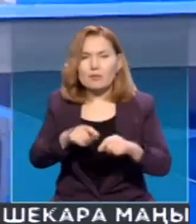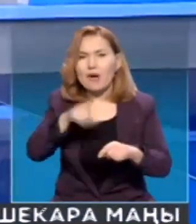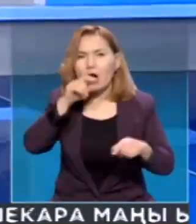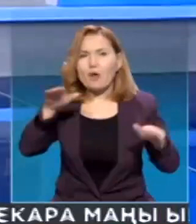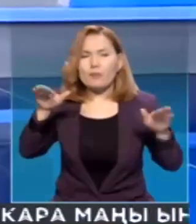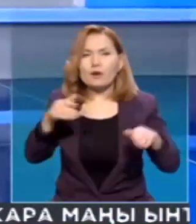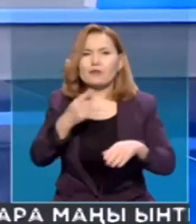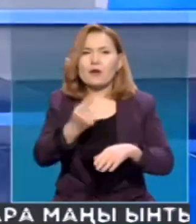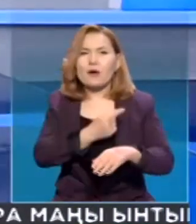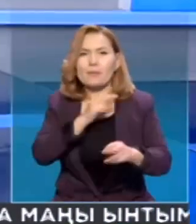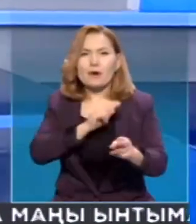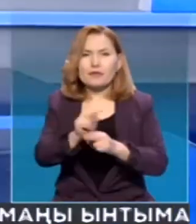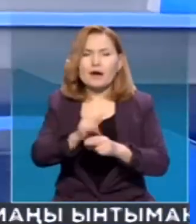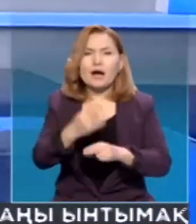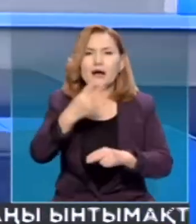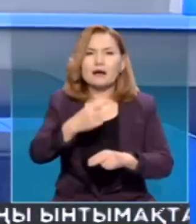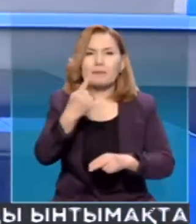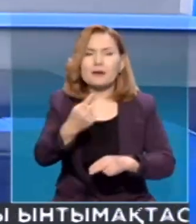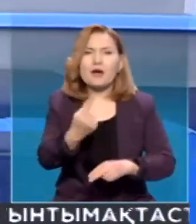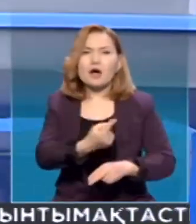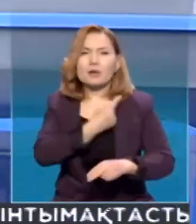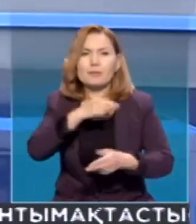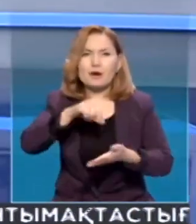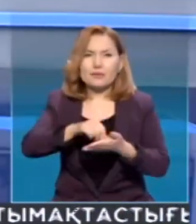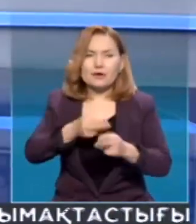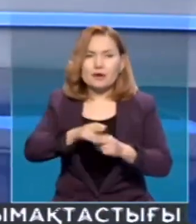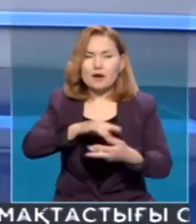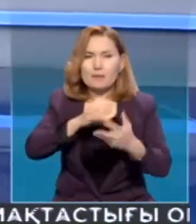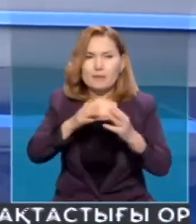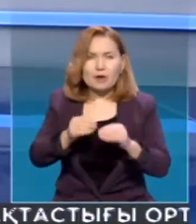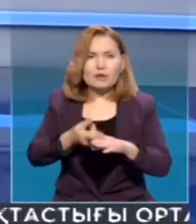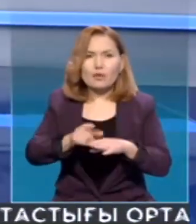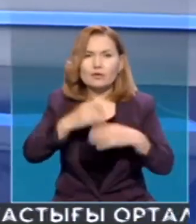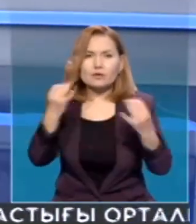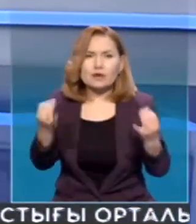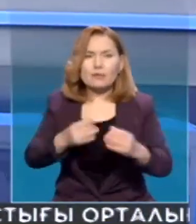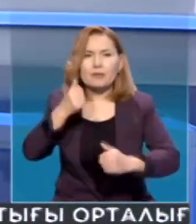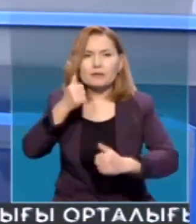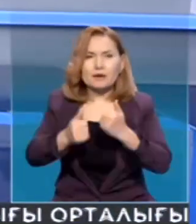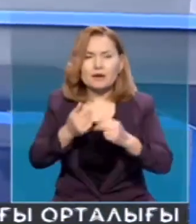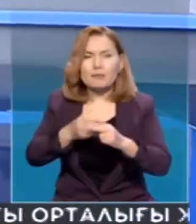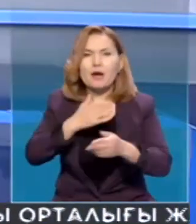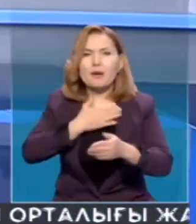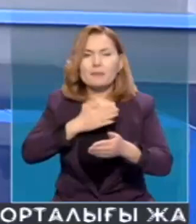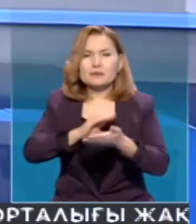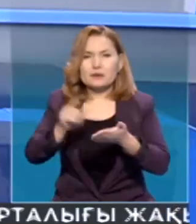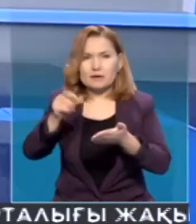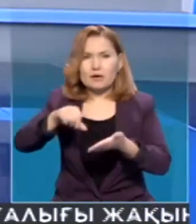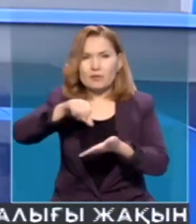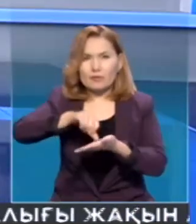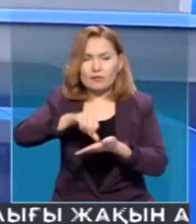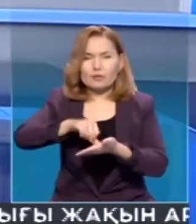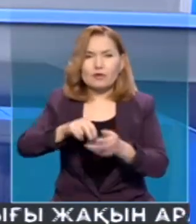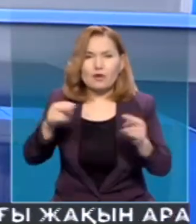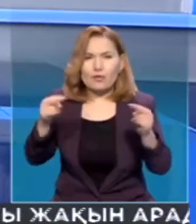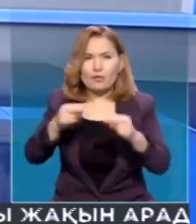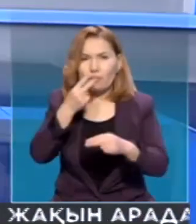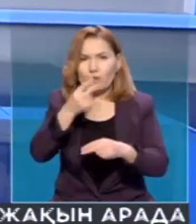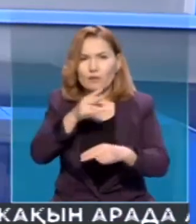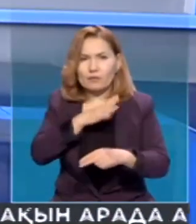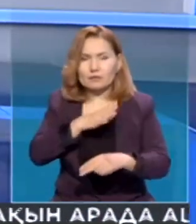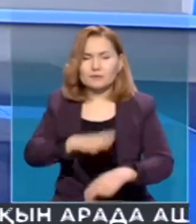алып қыран баптаған 41 құсбегі қатысты. Көптің делебесін қоздырған бәсекеге тілшіміз Жандос Темірғали да куә болды.